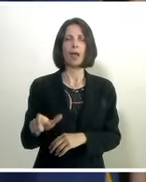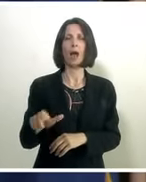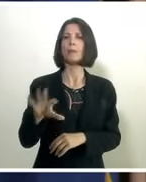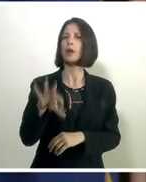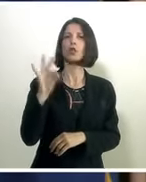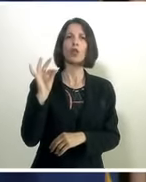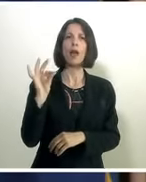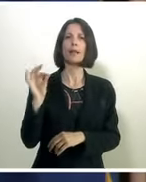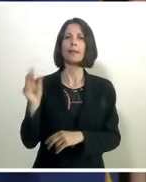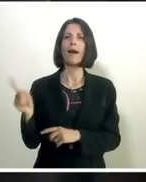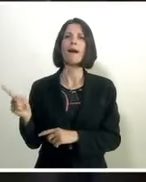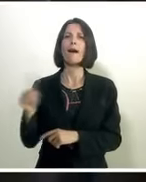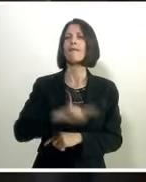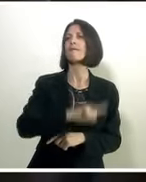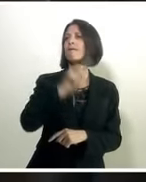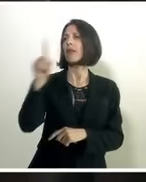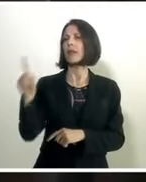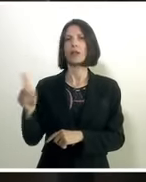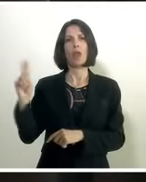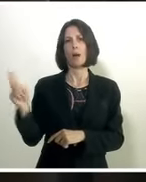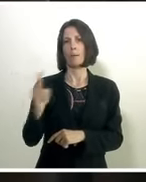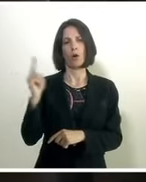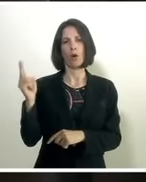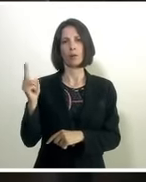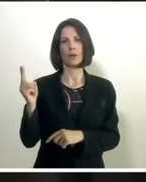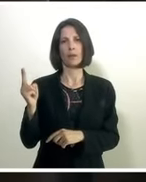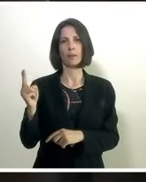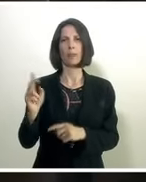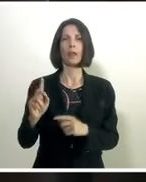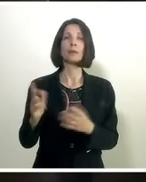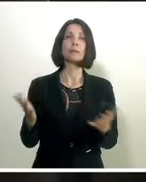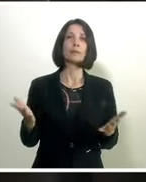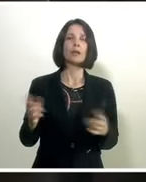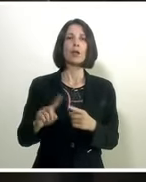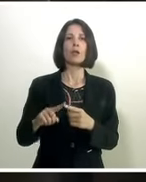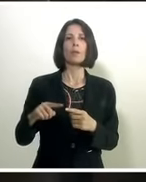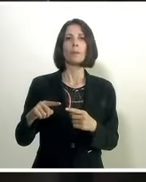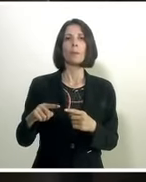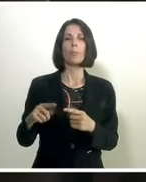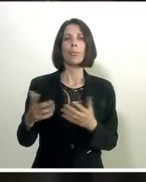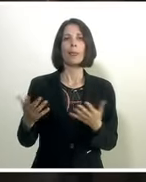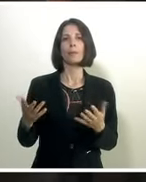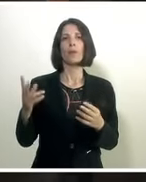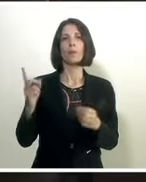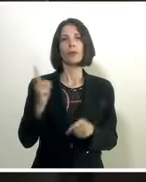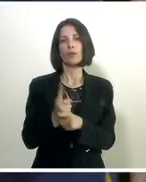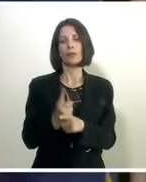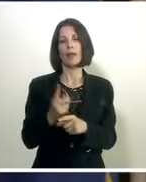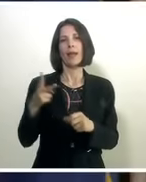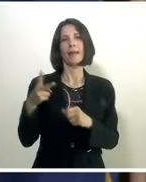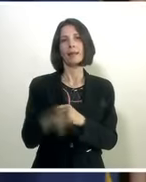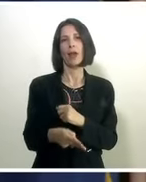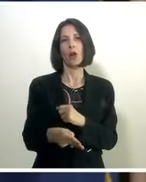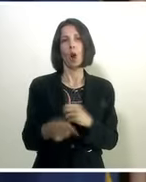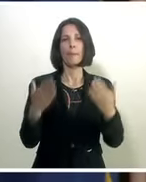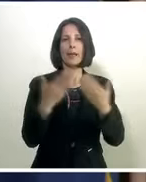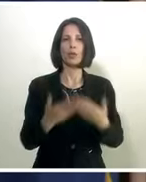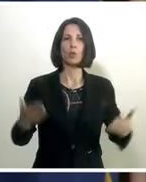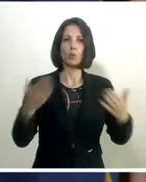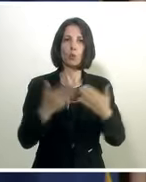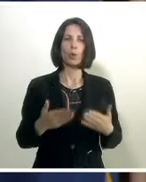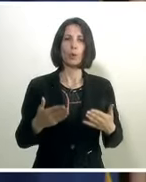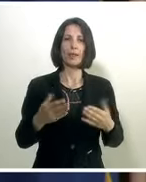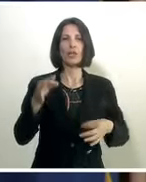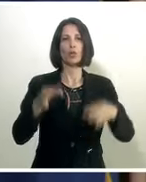morte ma che poi non lo portò a poter finire i suoi studi di giurisprudenza che insomma aveva a differenza di